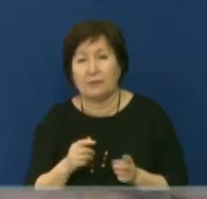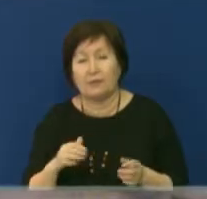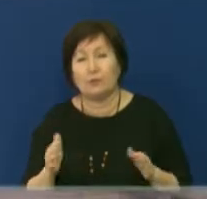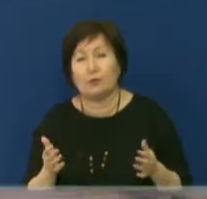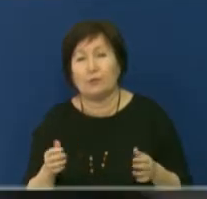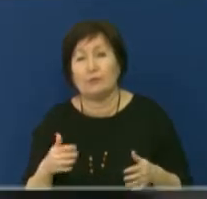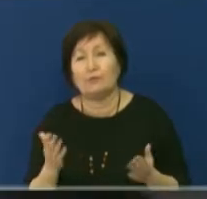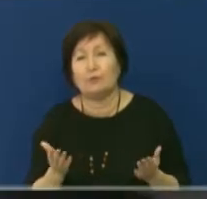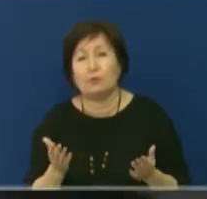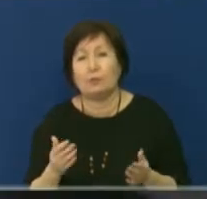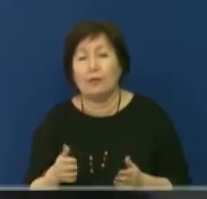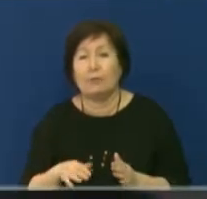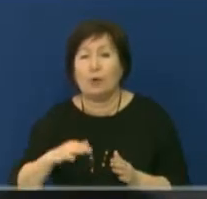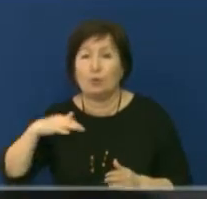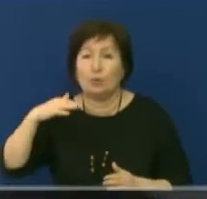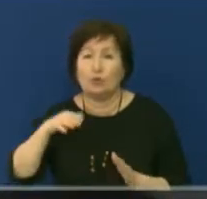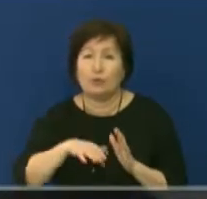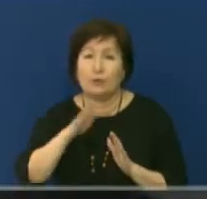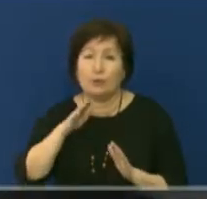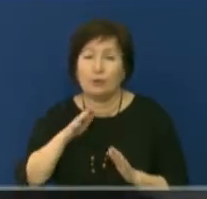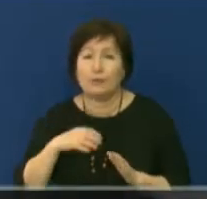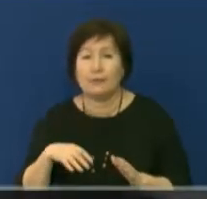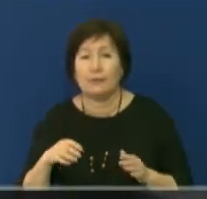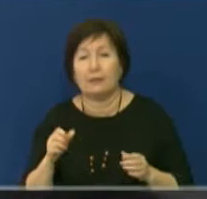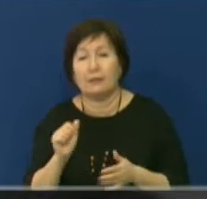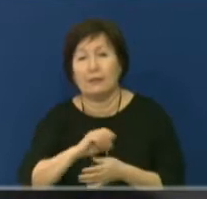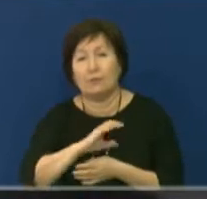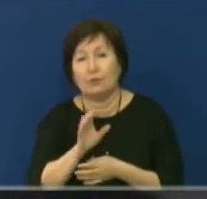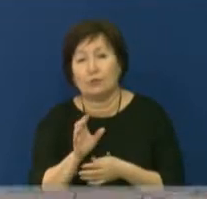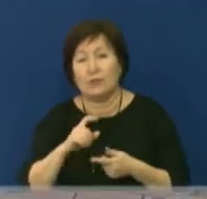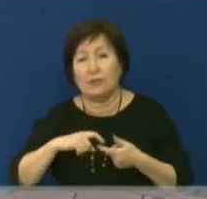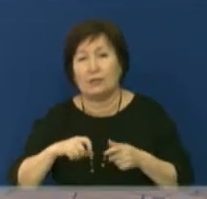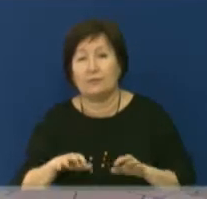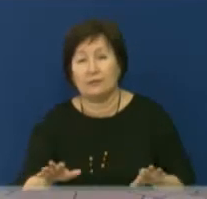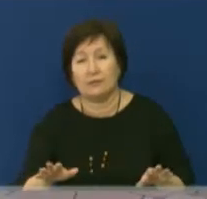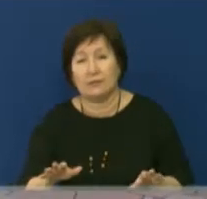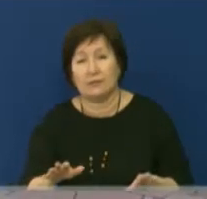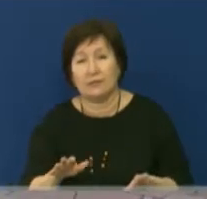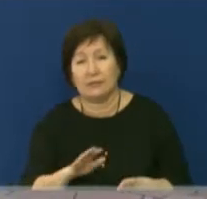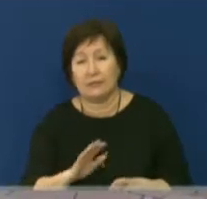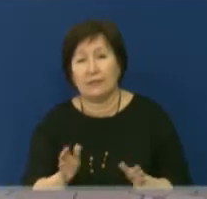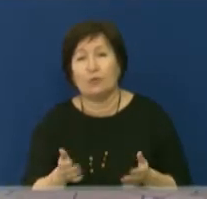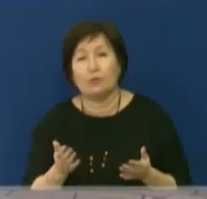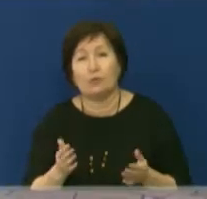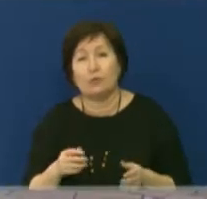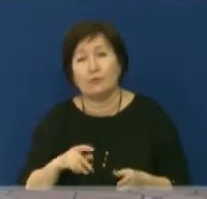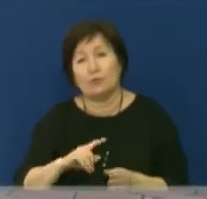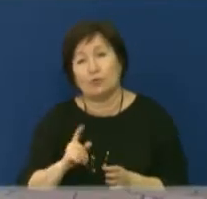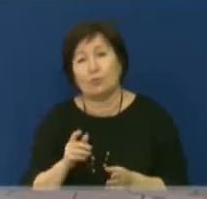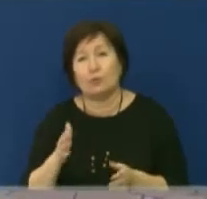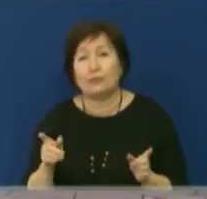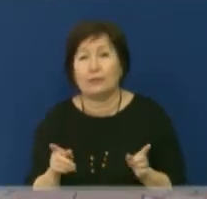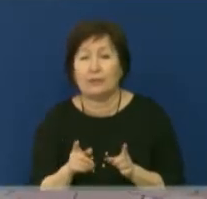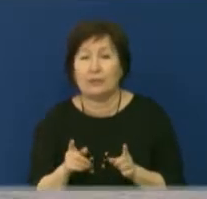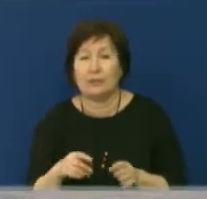распространению коронавирусной инфекции на территории области. Сегодня уровень наполняемости коечного фонда в инфекционных стационарах